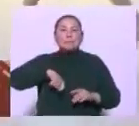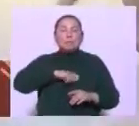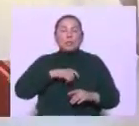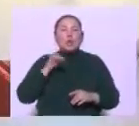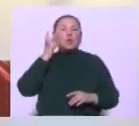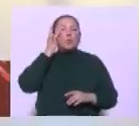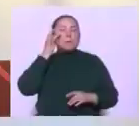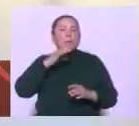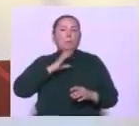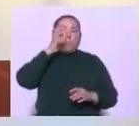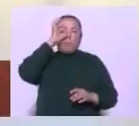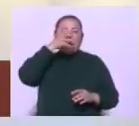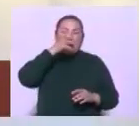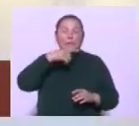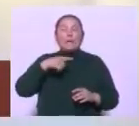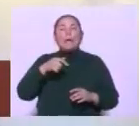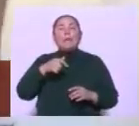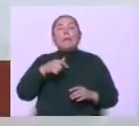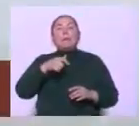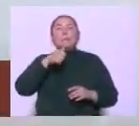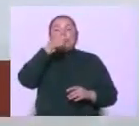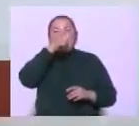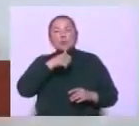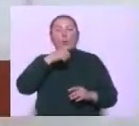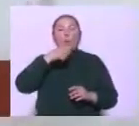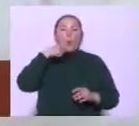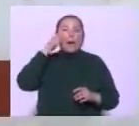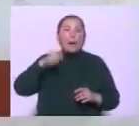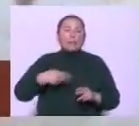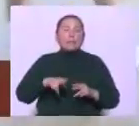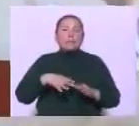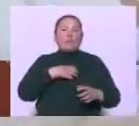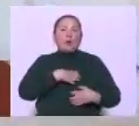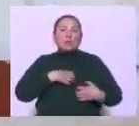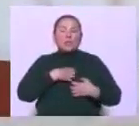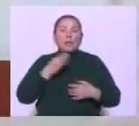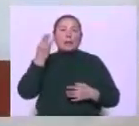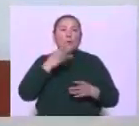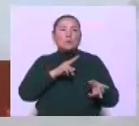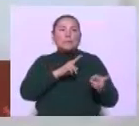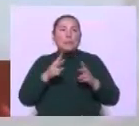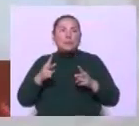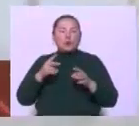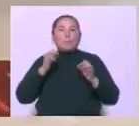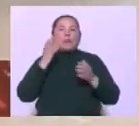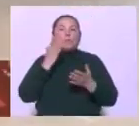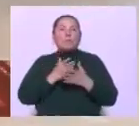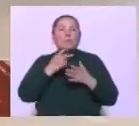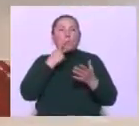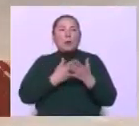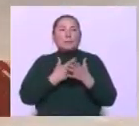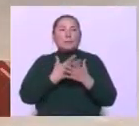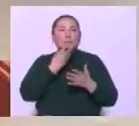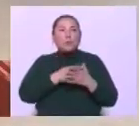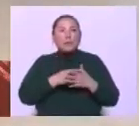Румынию, Болгарию, Грецию, Украину. Эти масштабные соревнования стали важным событием, на котором актауские танцоры имели возможность продемонстрировать